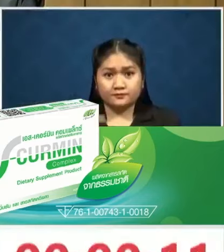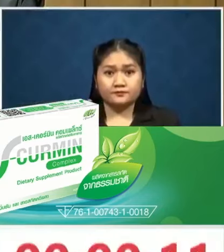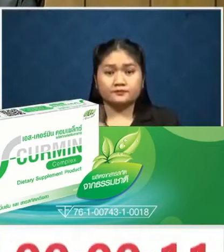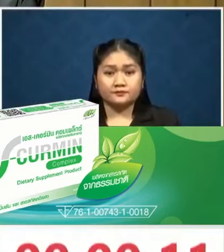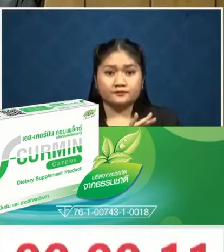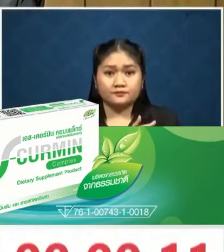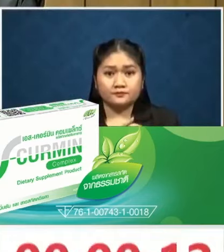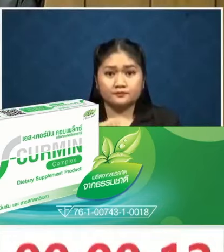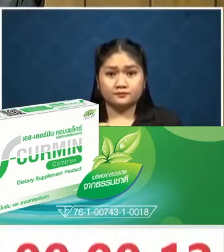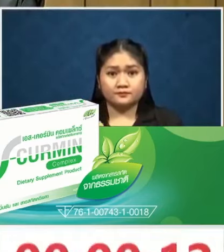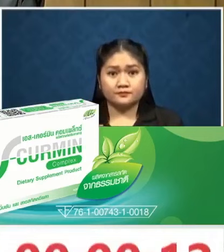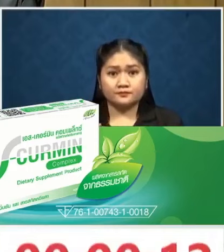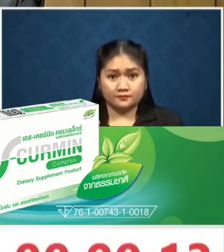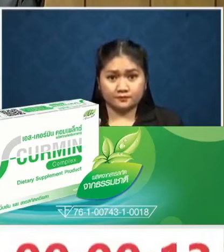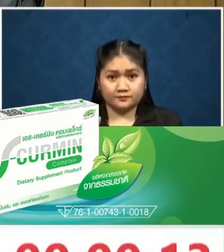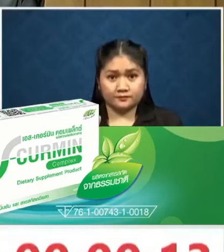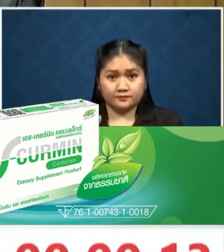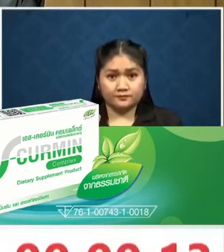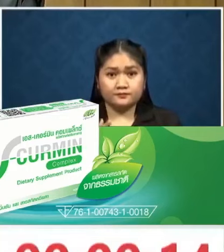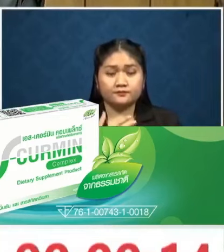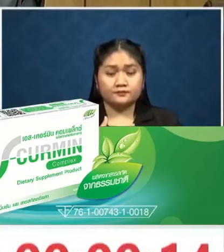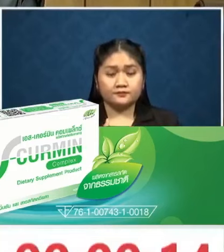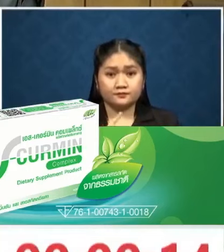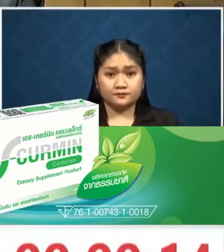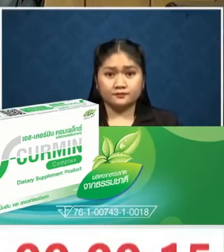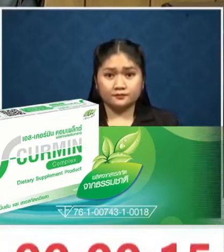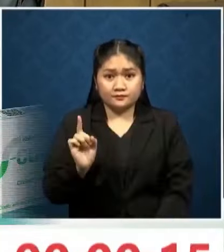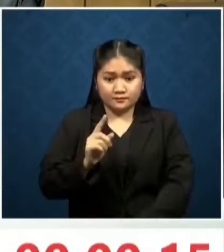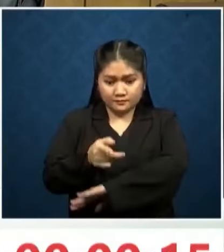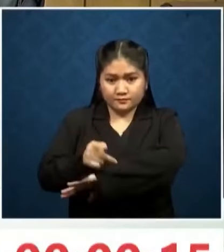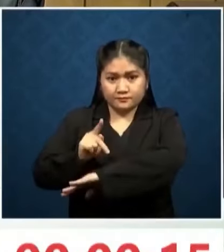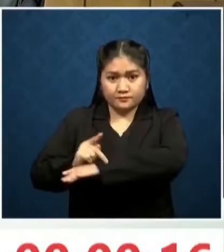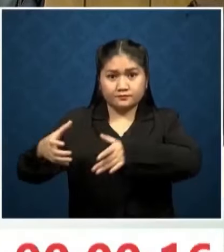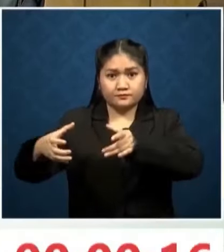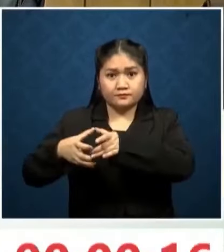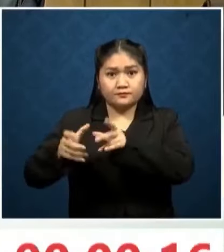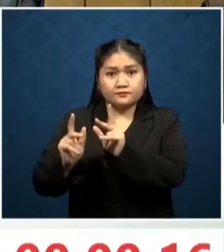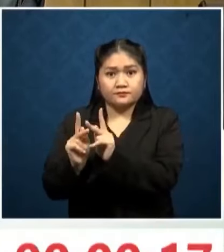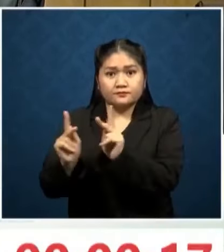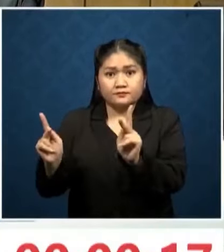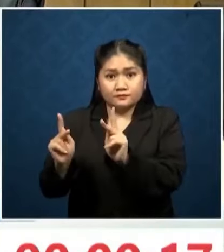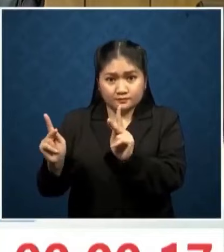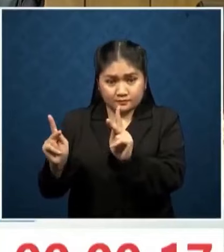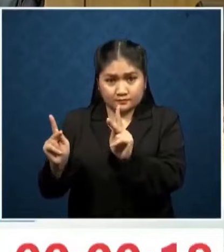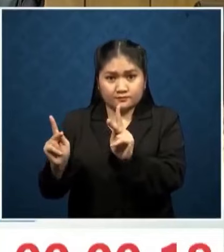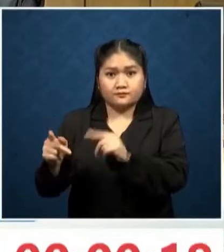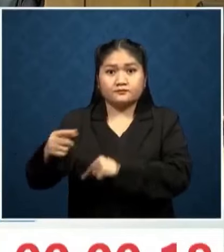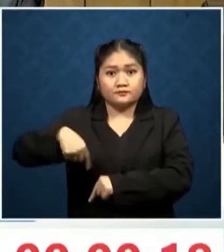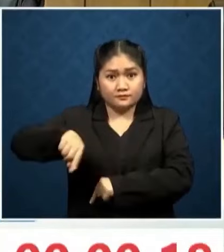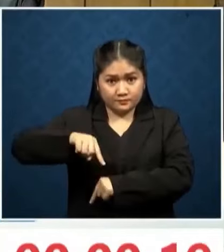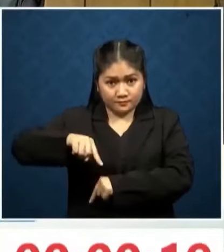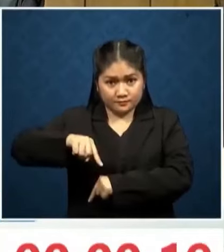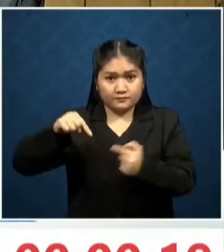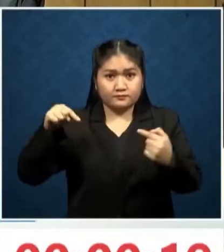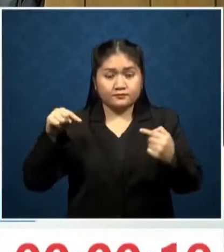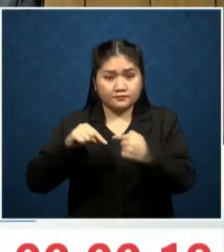าบันพระมหากษัตริย์ออกมาพูดถึงประเด็นเรื่องนี้เมื่อวานเนี่ยมีการชี้แจงในการประชุมสภาถึงเรื่องของการพิจารณาการศึกษ